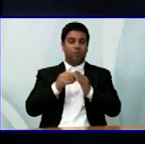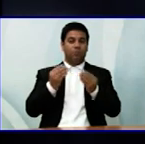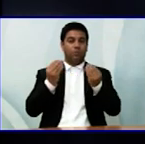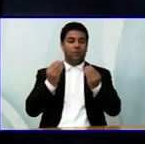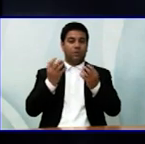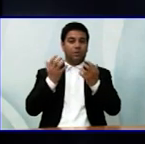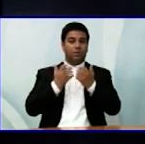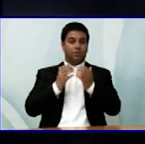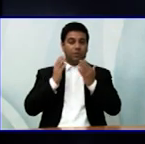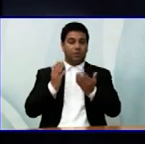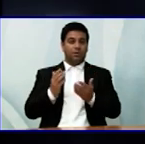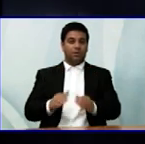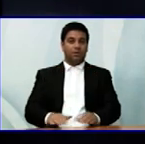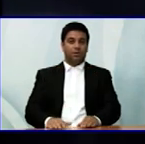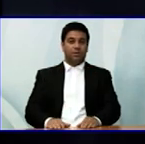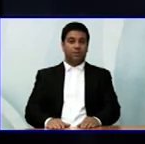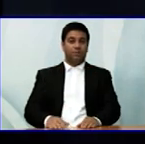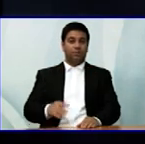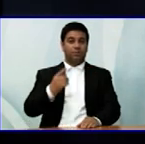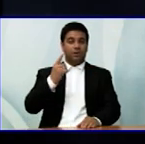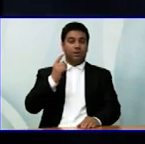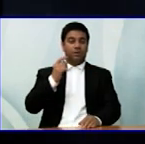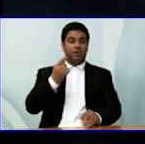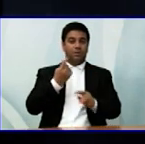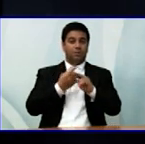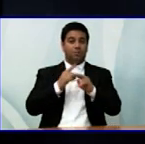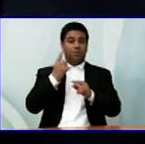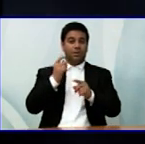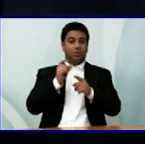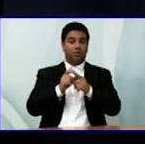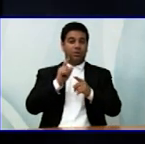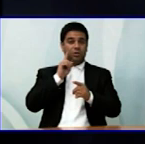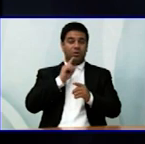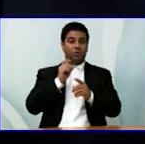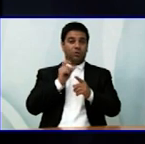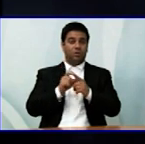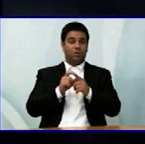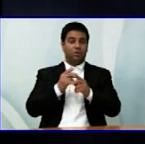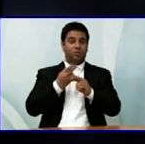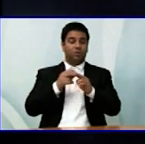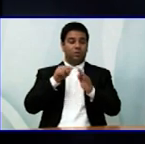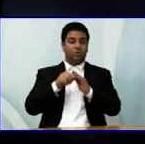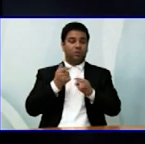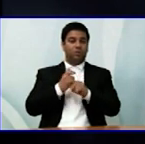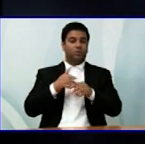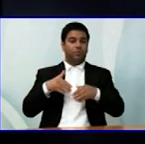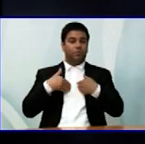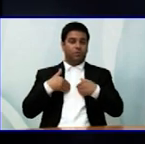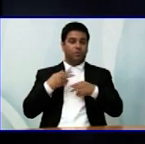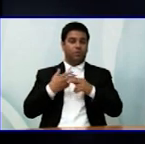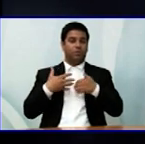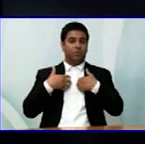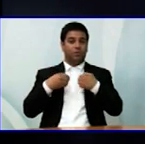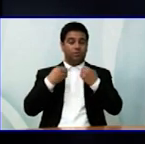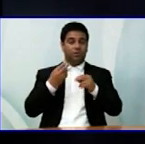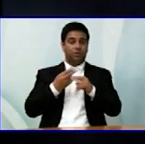mo'jiza hisoblanadi. Bir og'iz shirin so'z. Siz bu so'zning naqadar umidbaxsh